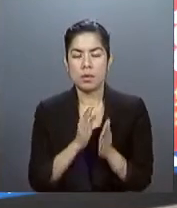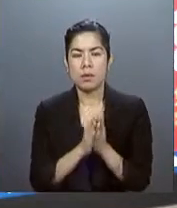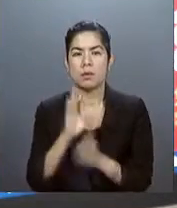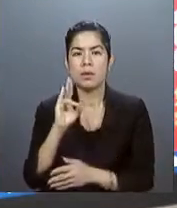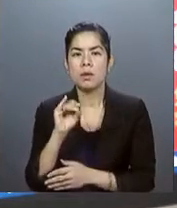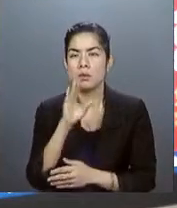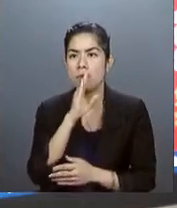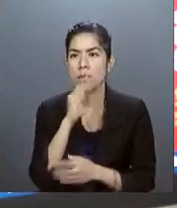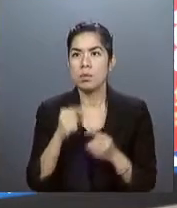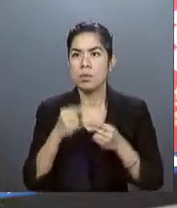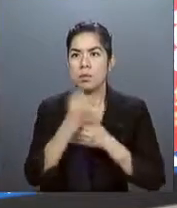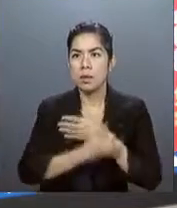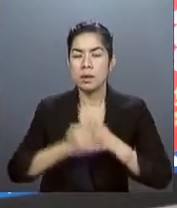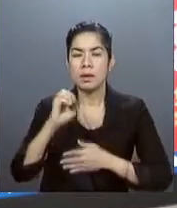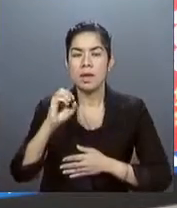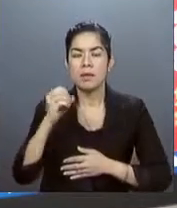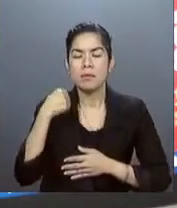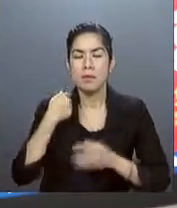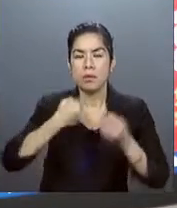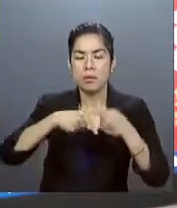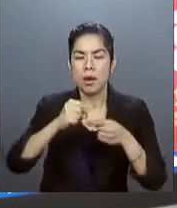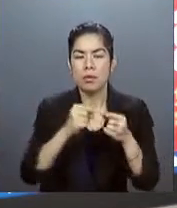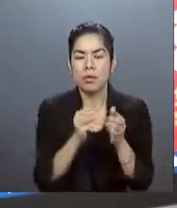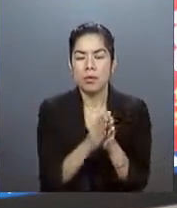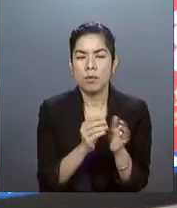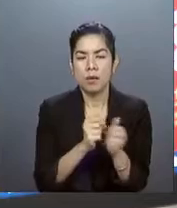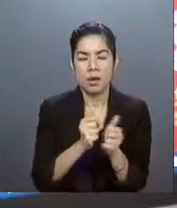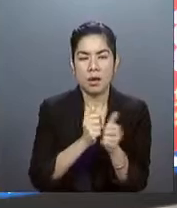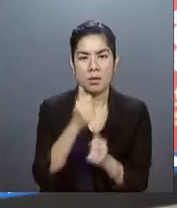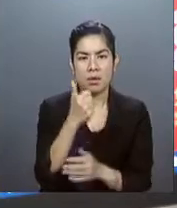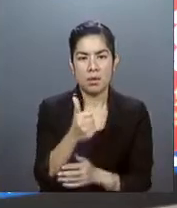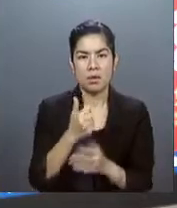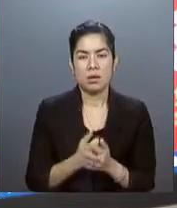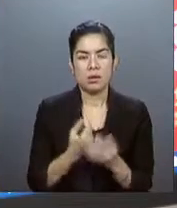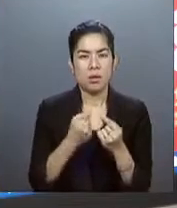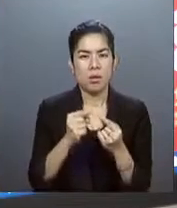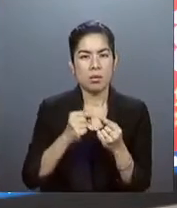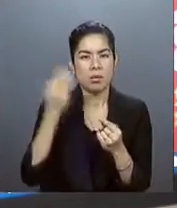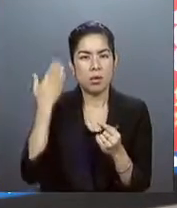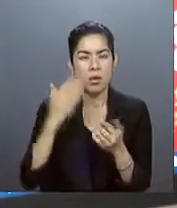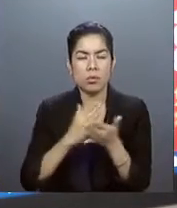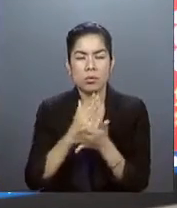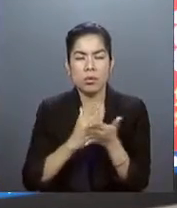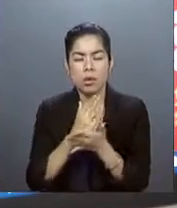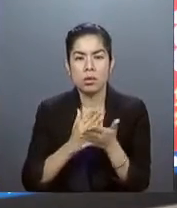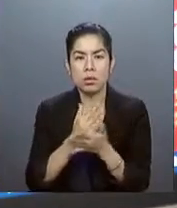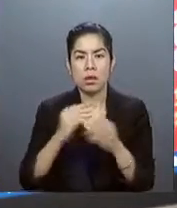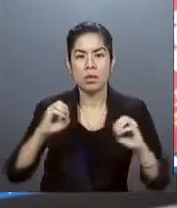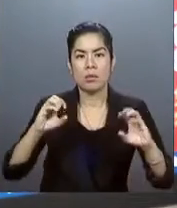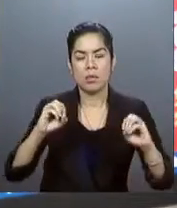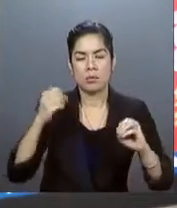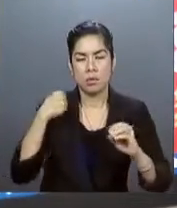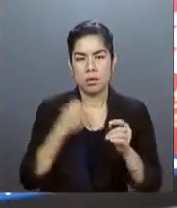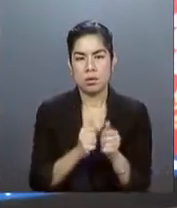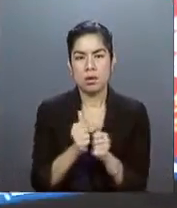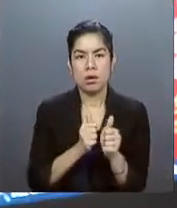50ประเทศเนี่ยไปร่วมแข่งขันเนี่ยก็จะยิ่งดีแต่ที่ผ่านมานี่มันอยู่ประมาณครึ่งๆนะครับเวลามีการแข่งขันชิงแชมป์โล